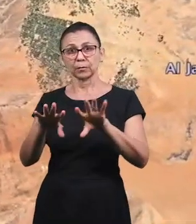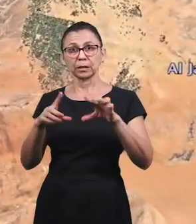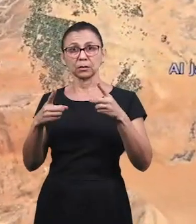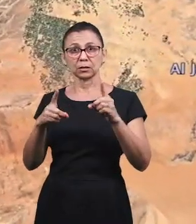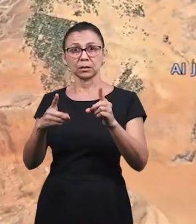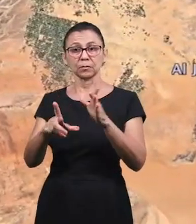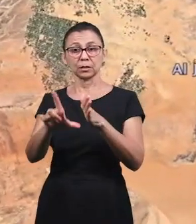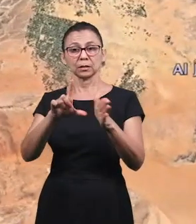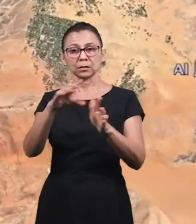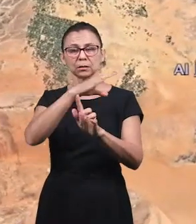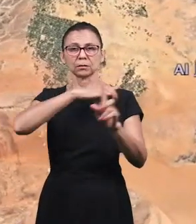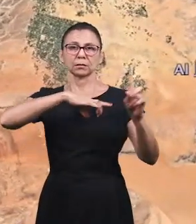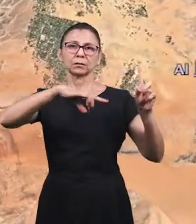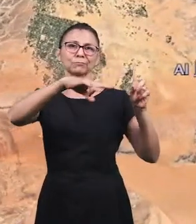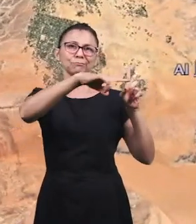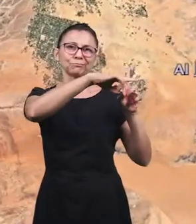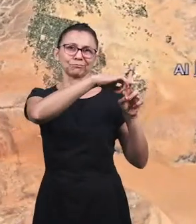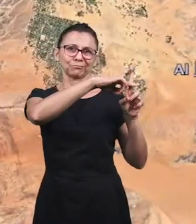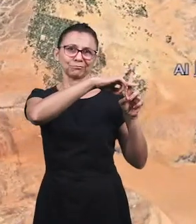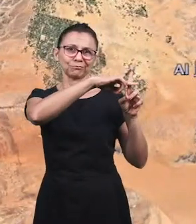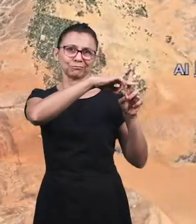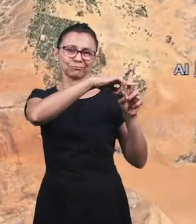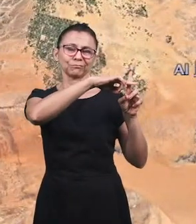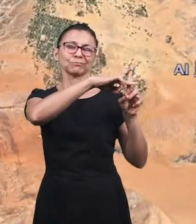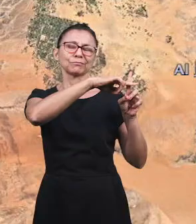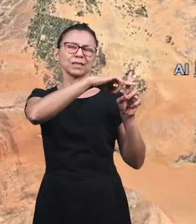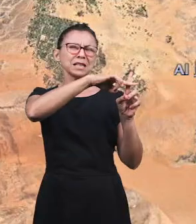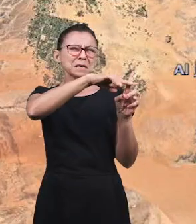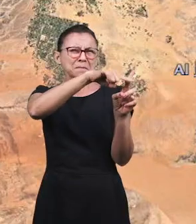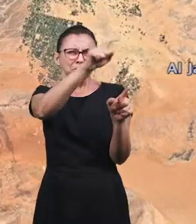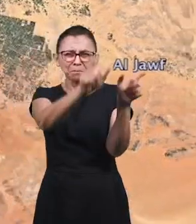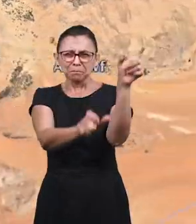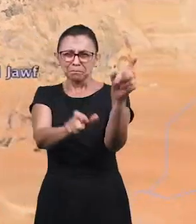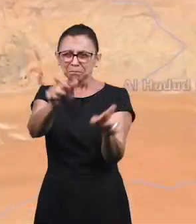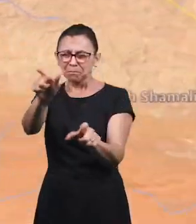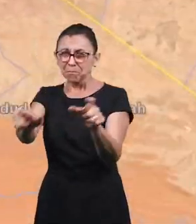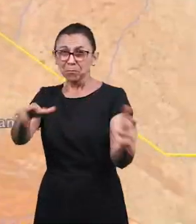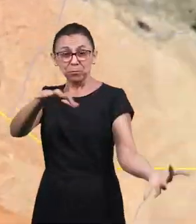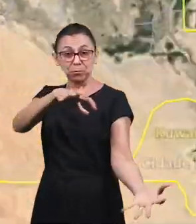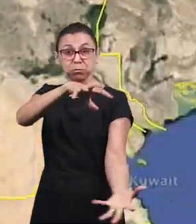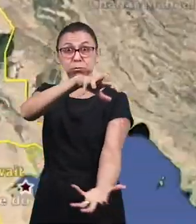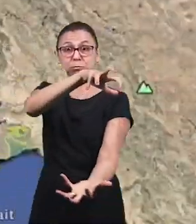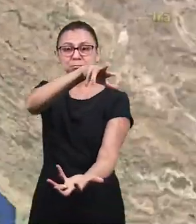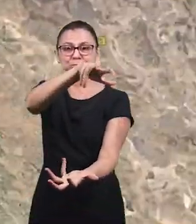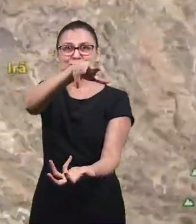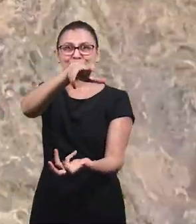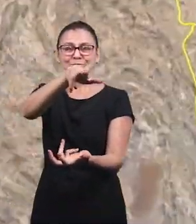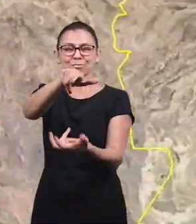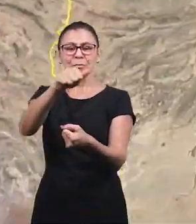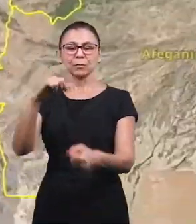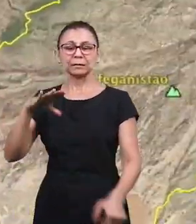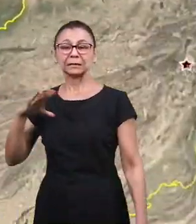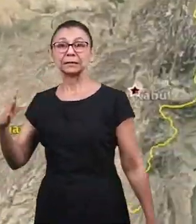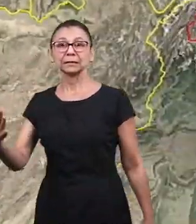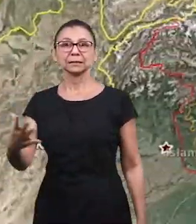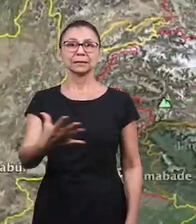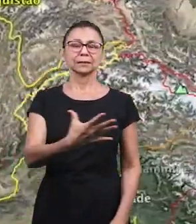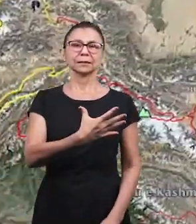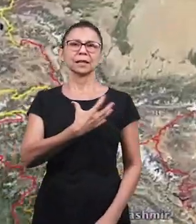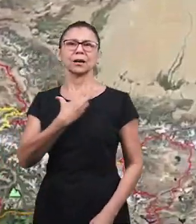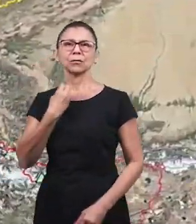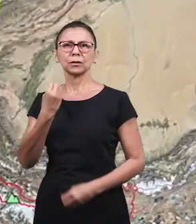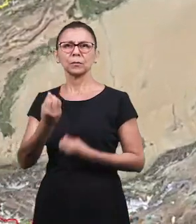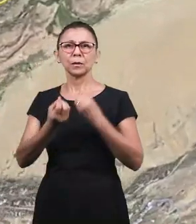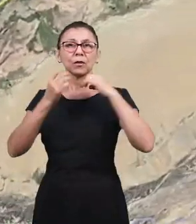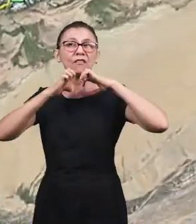à la veille de sa mort à la croix de Calvaire. Des personnes de toutes les parties du monde sont touchées par